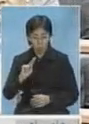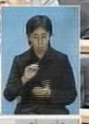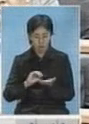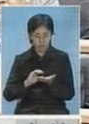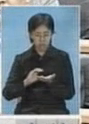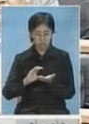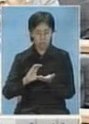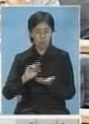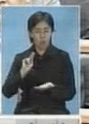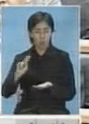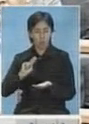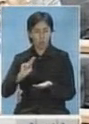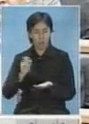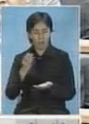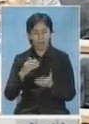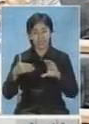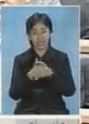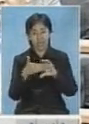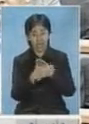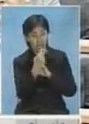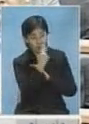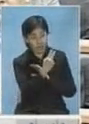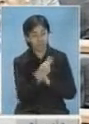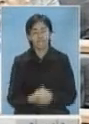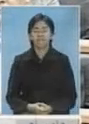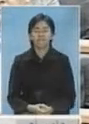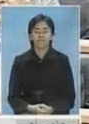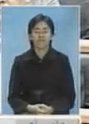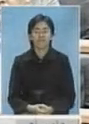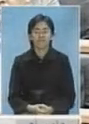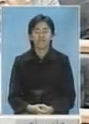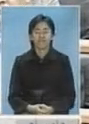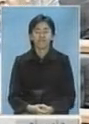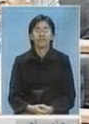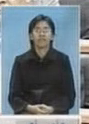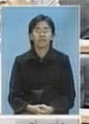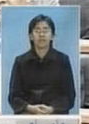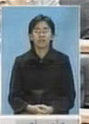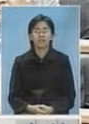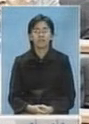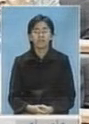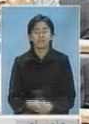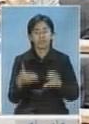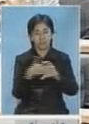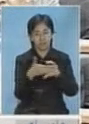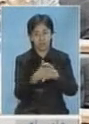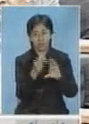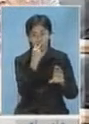เช่นเดียวกันผมขออนุญาตขึ้นสไลด์ที่1ให้ท่านประธานได้ชมครับห้องโสดครับ